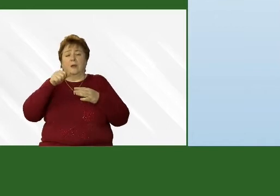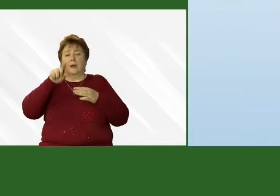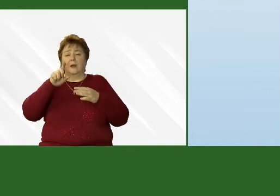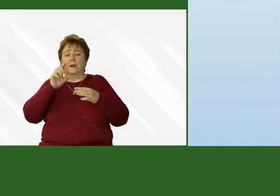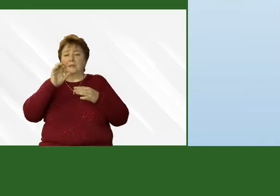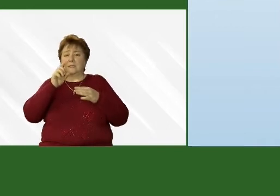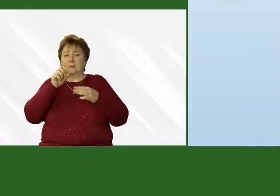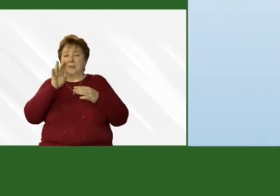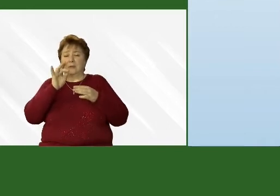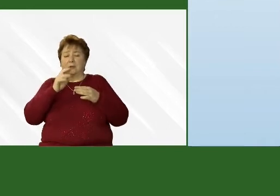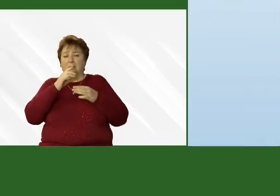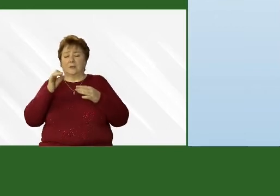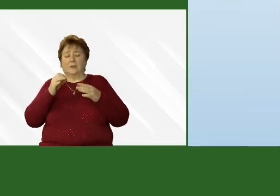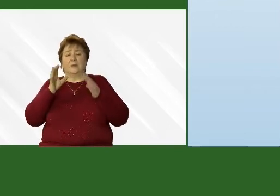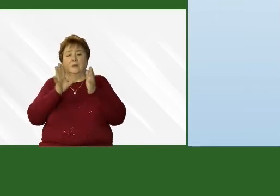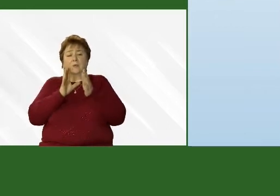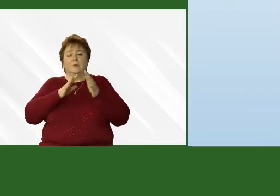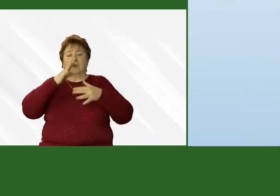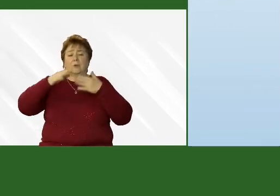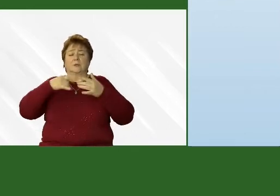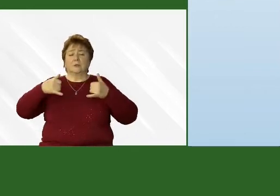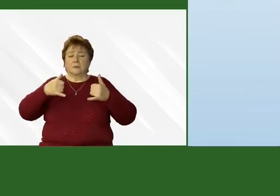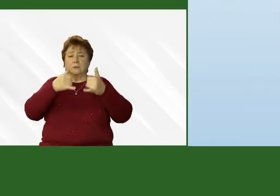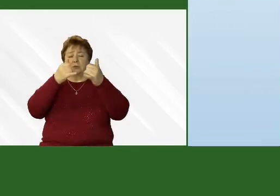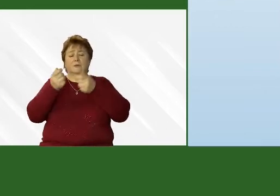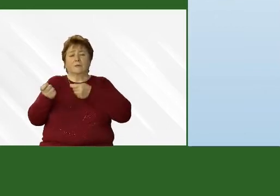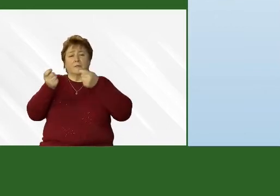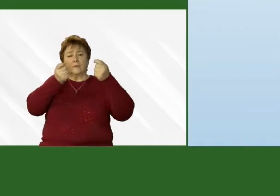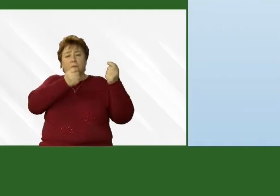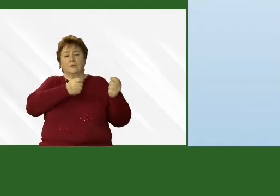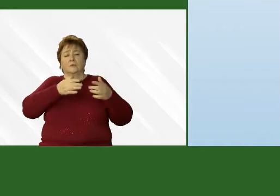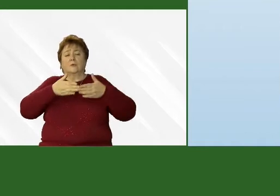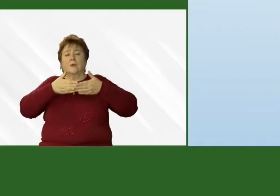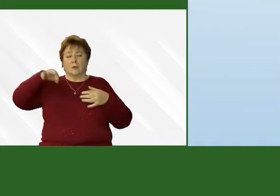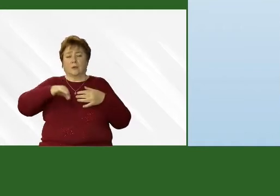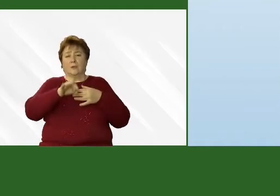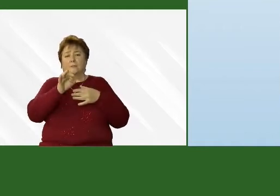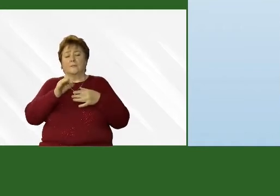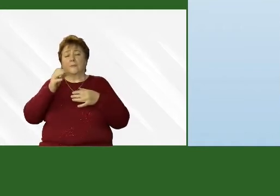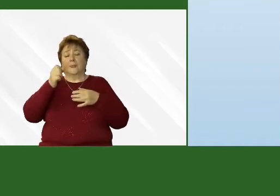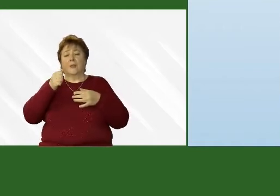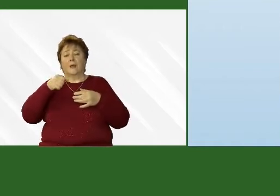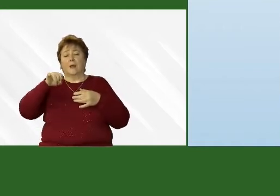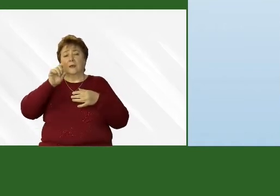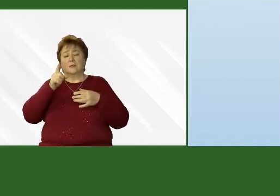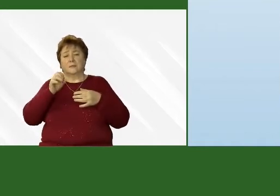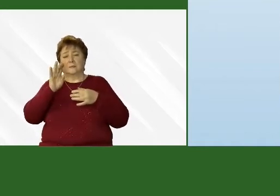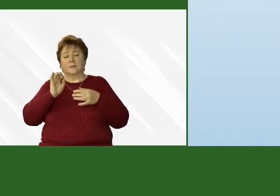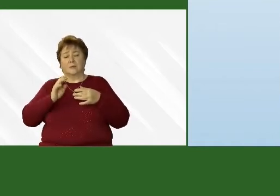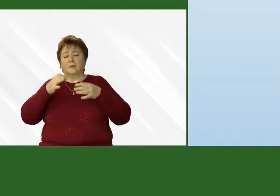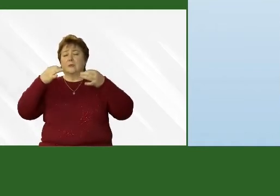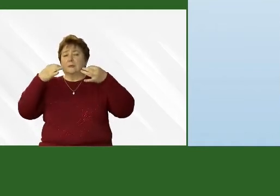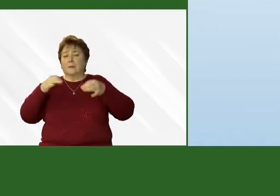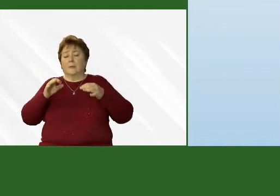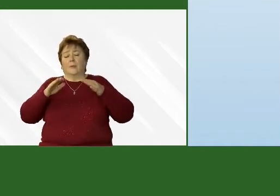айсберги. С помощью ветра и течения они выносятся в открытый океан. Айсберг – крупный,